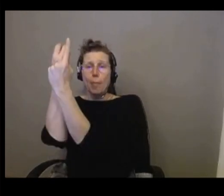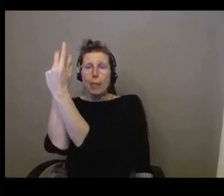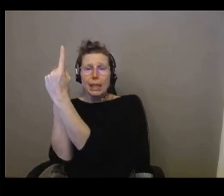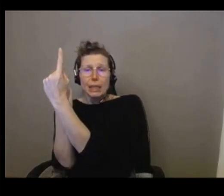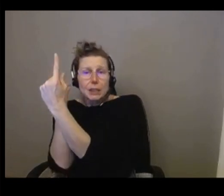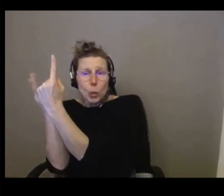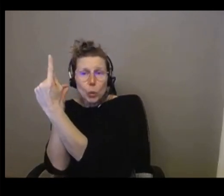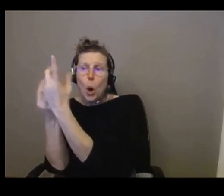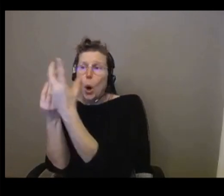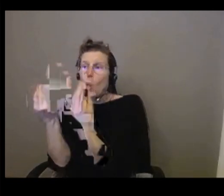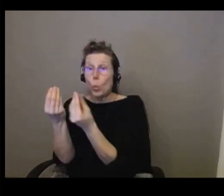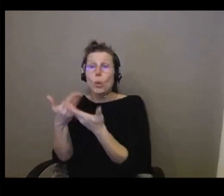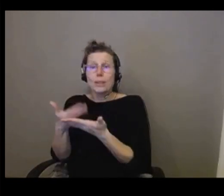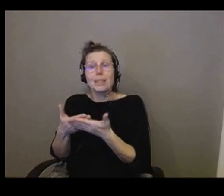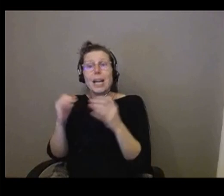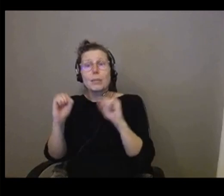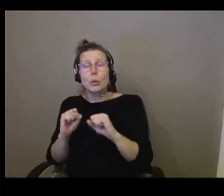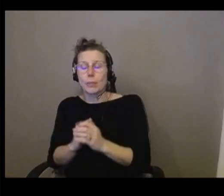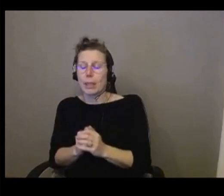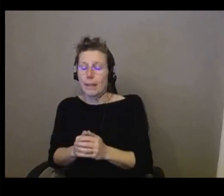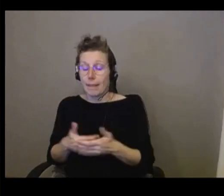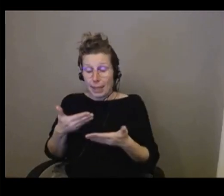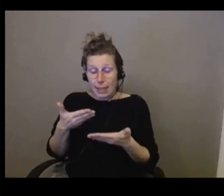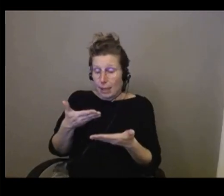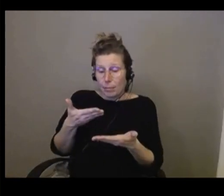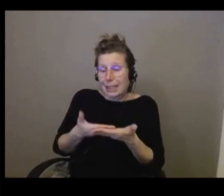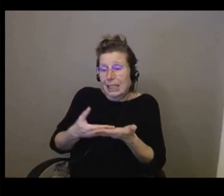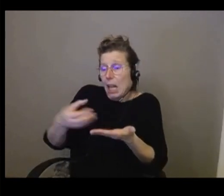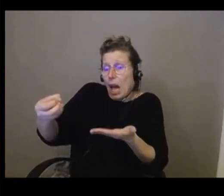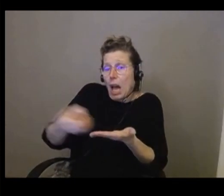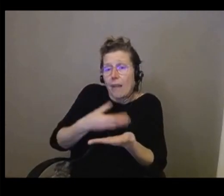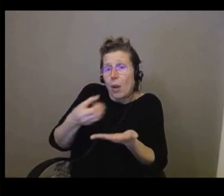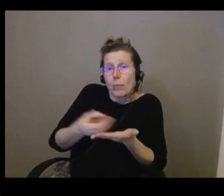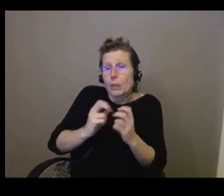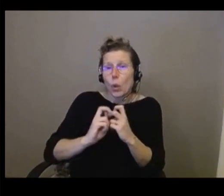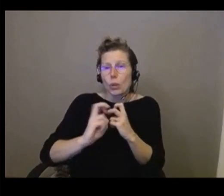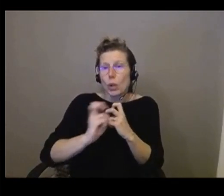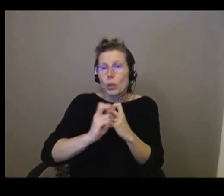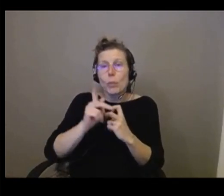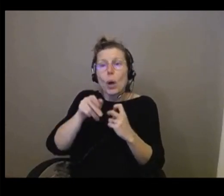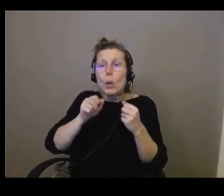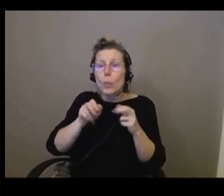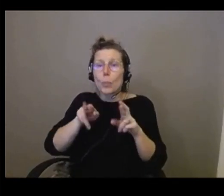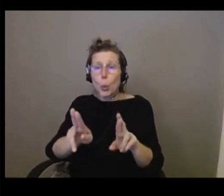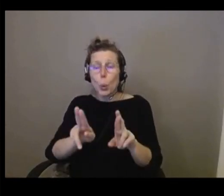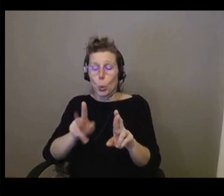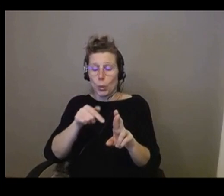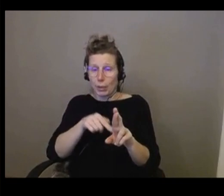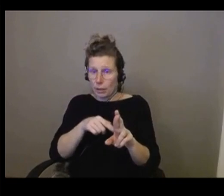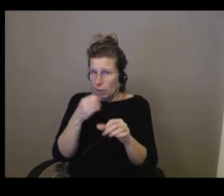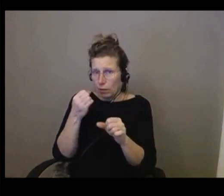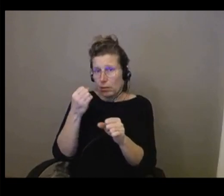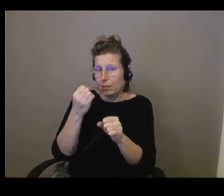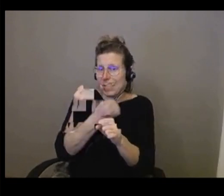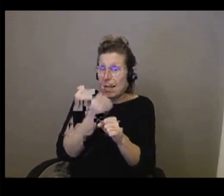de dire, c'est la donnée transport pur qui est donc travaillée en partenariat avec nos collectivités donneurs d'ordre. Et il